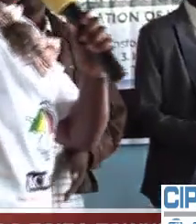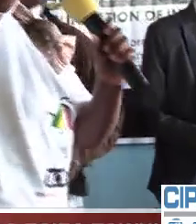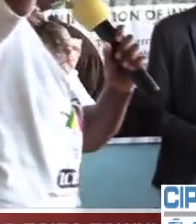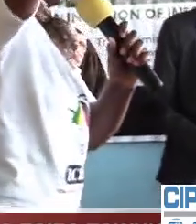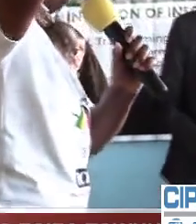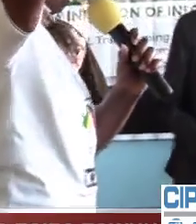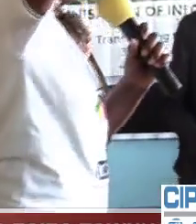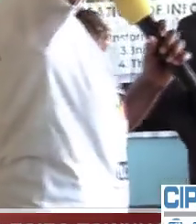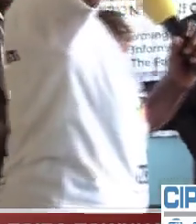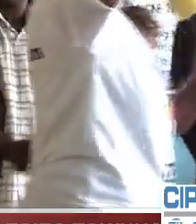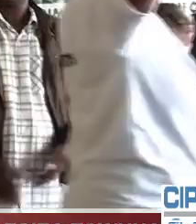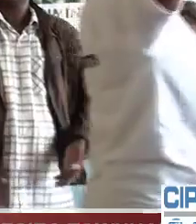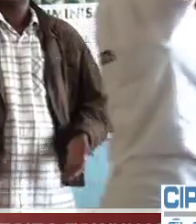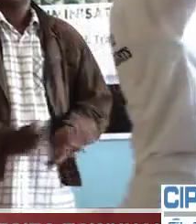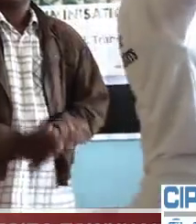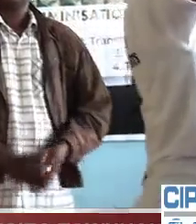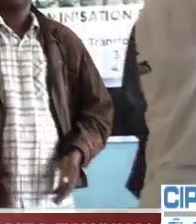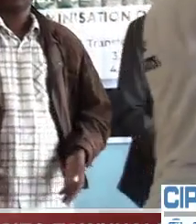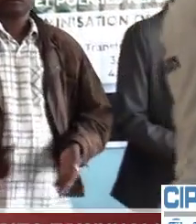bawe